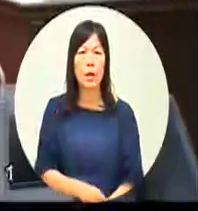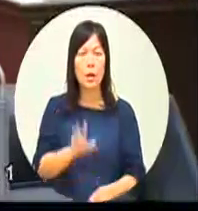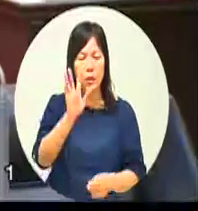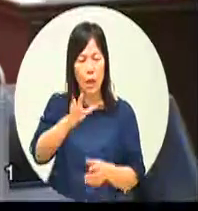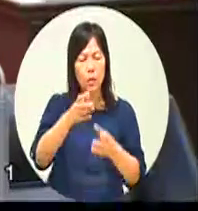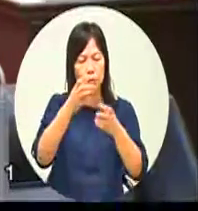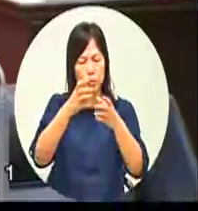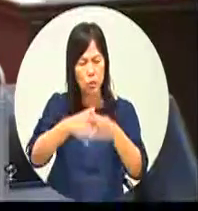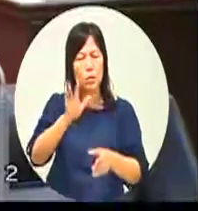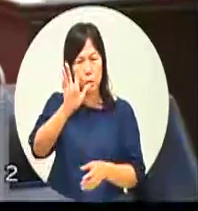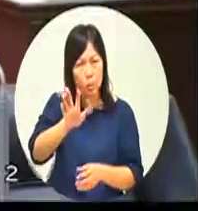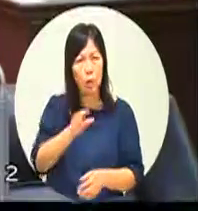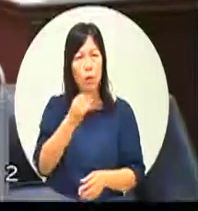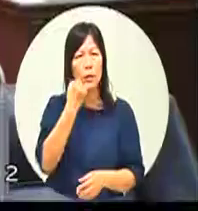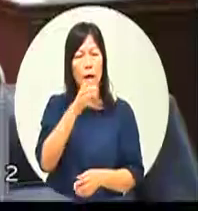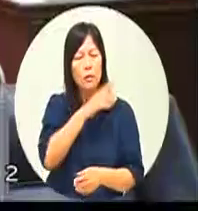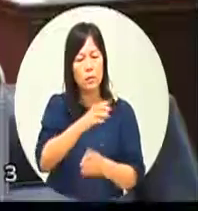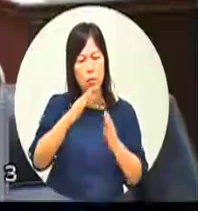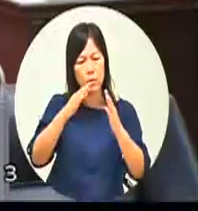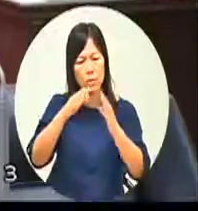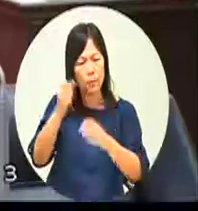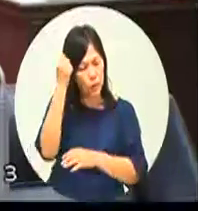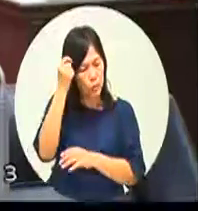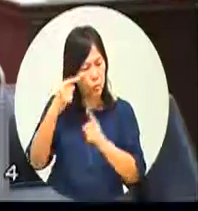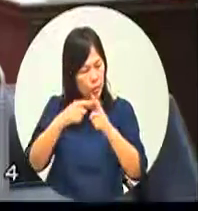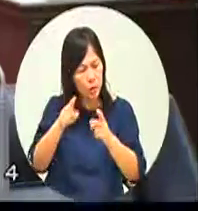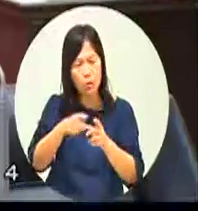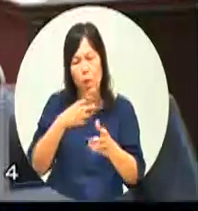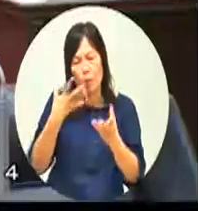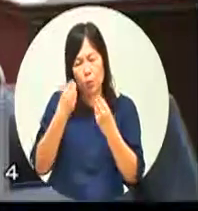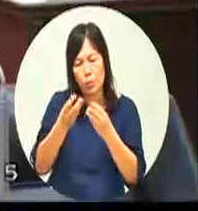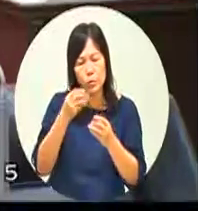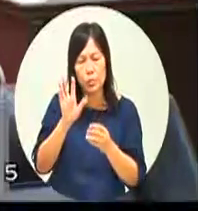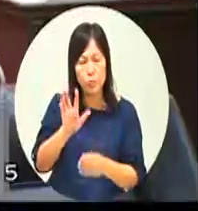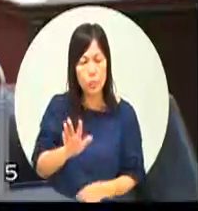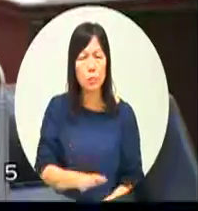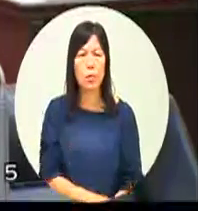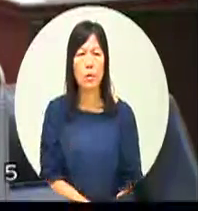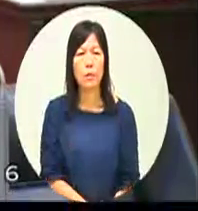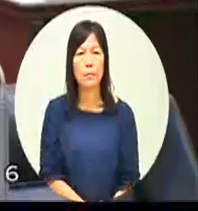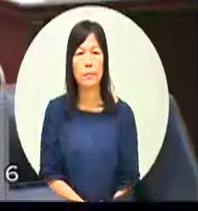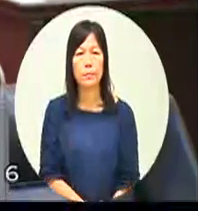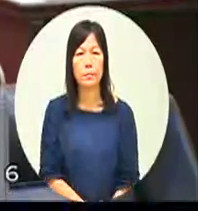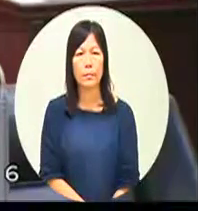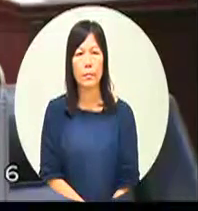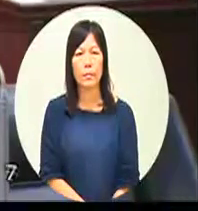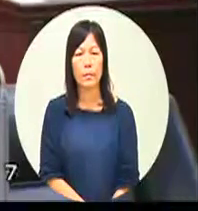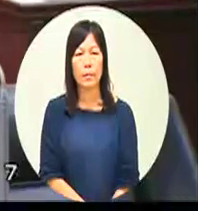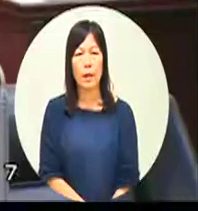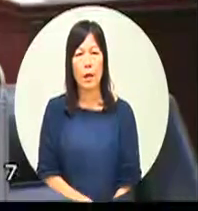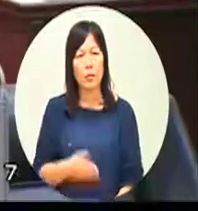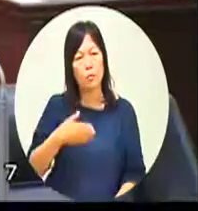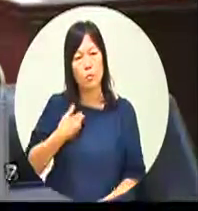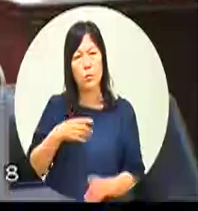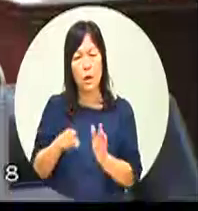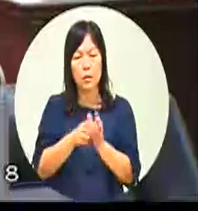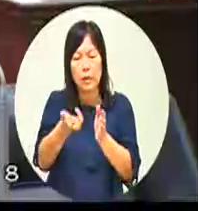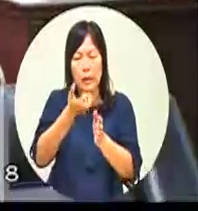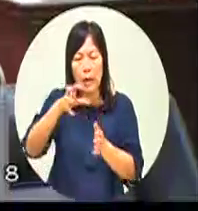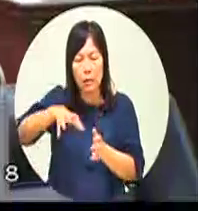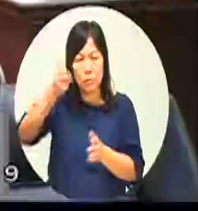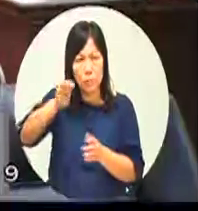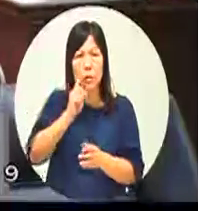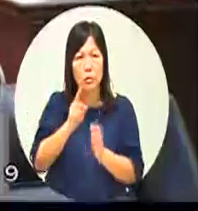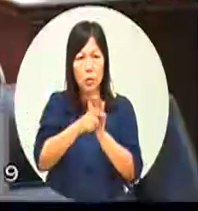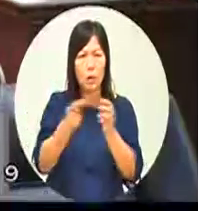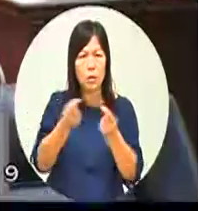成立，住户自己也没有很清楚知道说到底他们那栋算不算管理委员会的管辖范围。就如刚刚局长您提到说，其